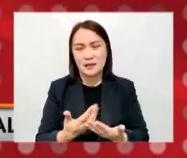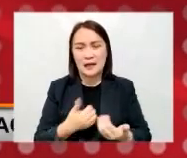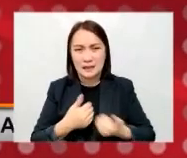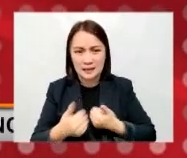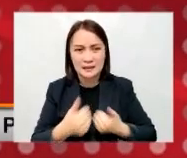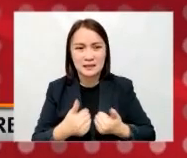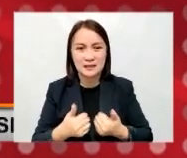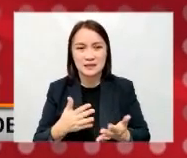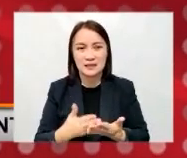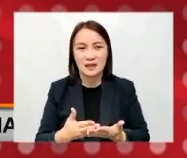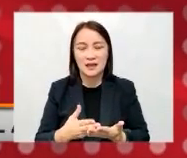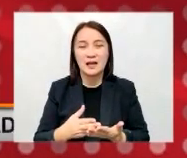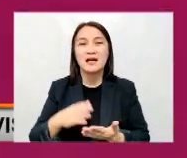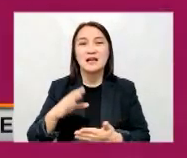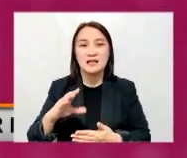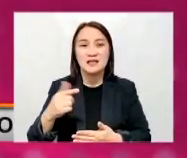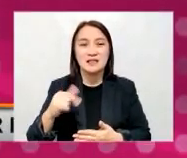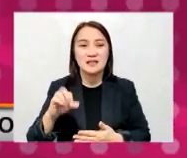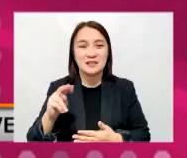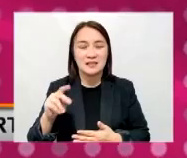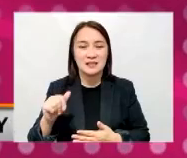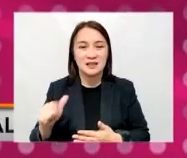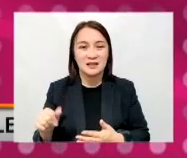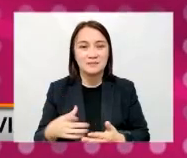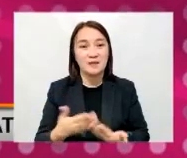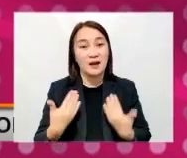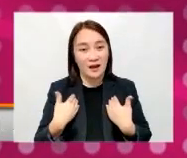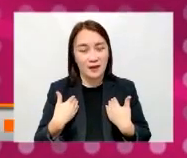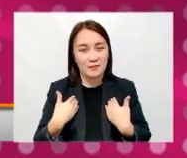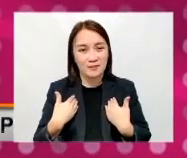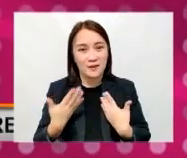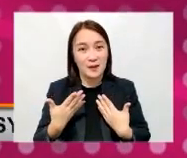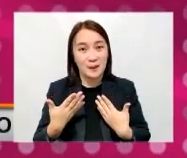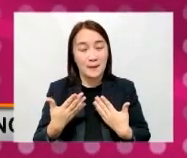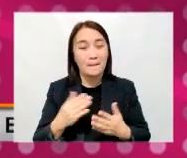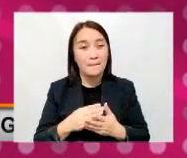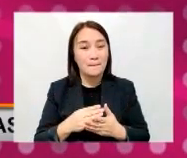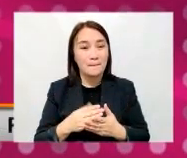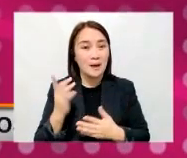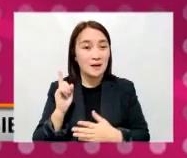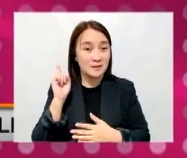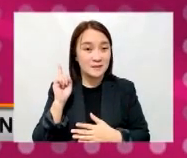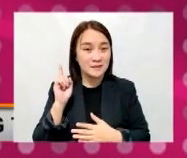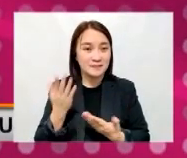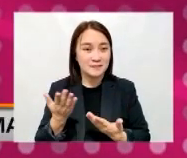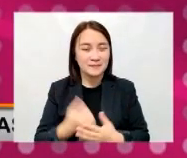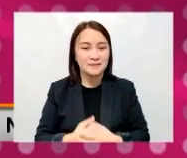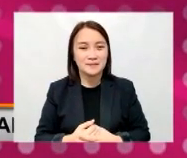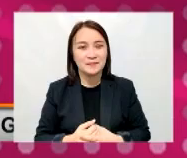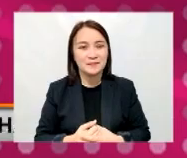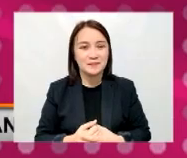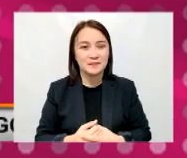HD Spikers at Petrogas Angels. And finally, sa main event, sisimulan ng Creamline Cool Smashers ang kanilang title